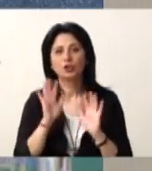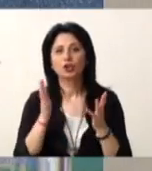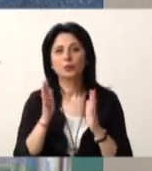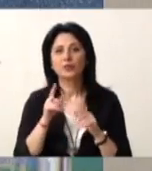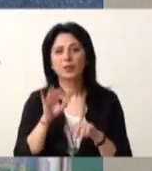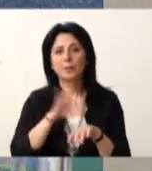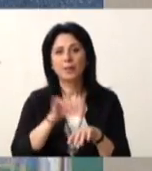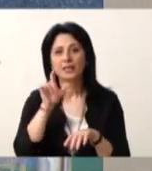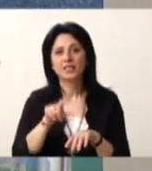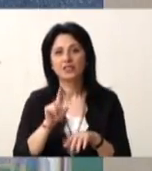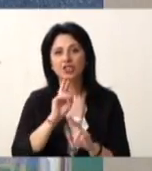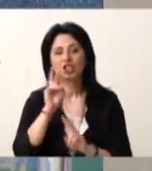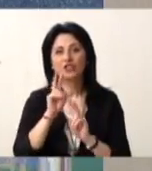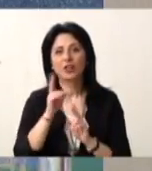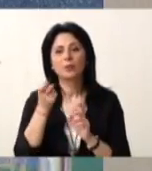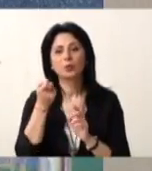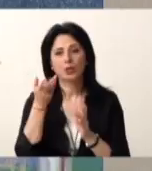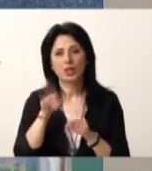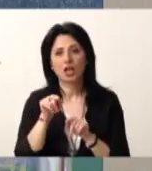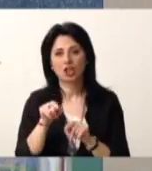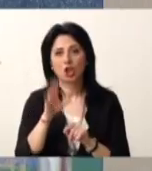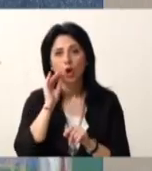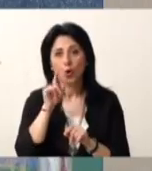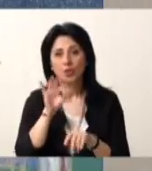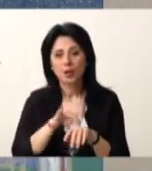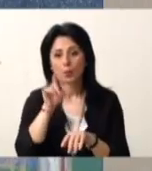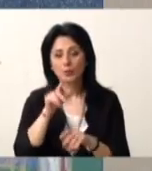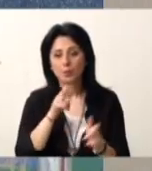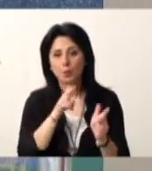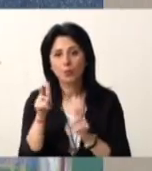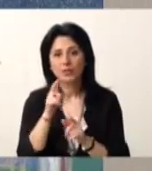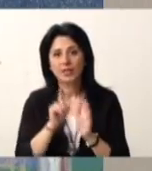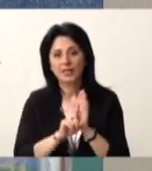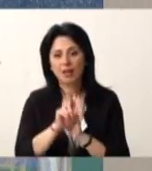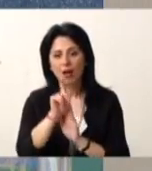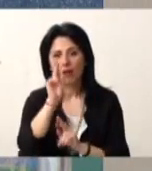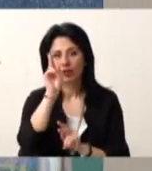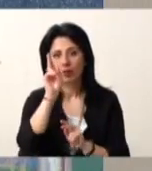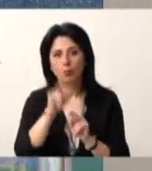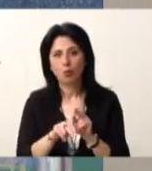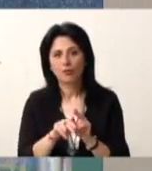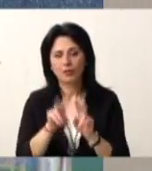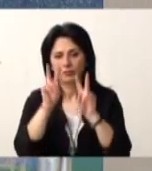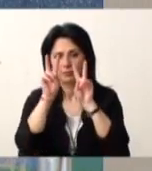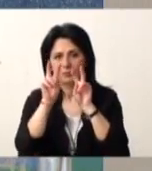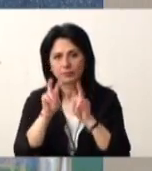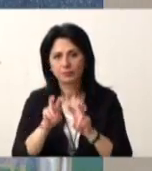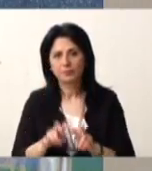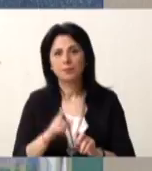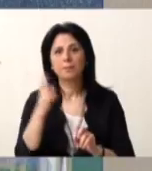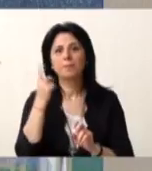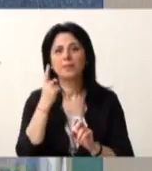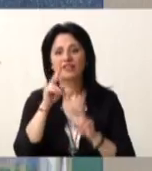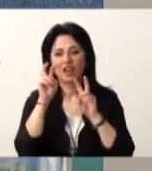შემთხვევები, რომ პაციენტს რაღაც ჩივილები რჩება. მაგრამ როცა პაციენტის მომზადება ხდება თავიდან ბოლომდე, ვთქვათ, გამოვიკვლევთ პირველი